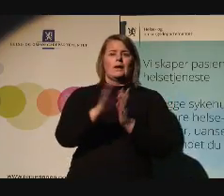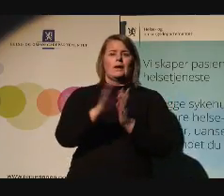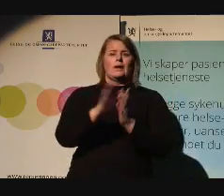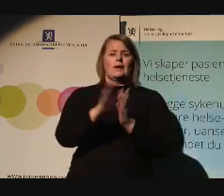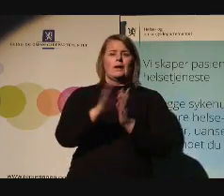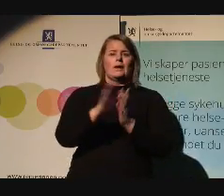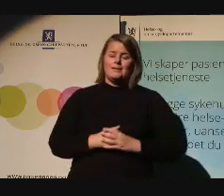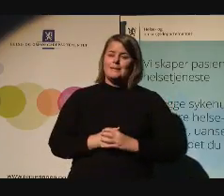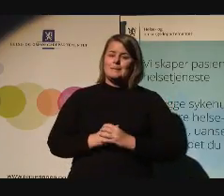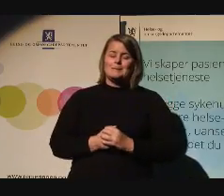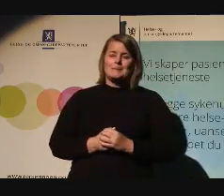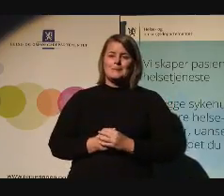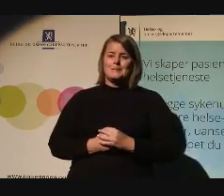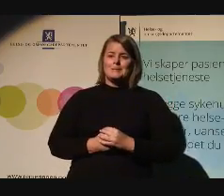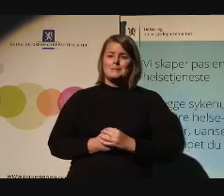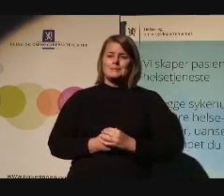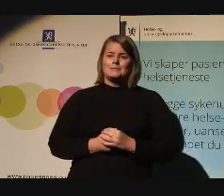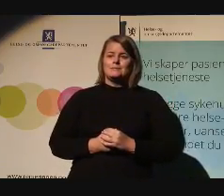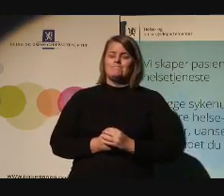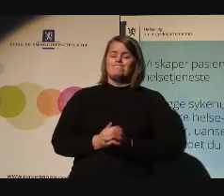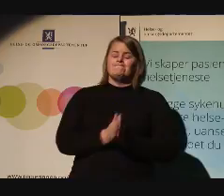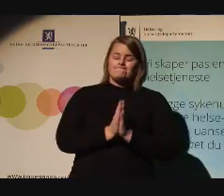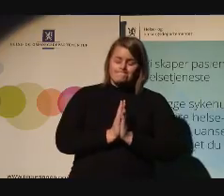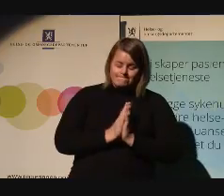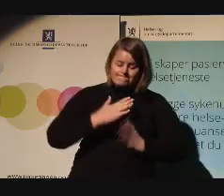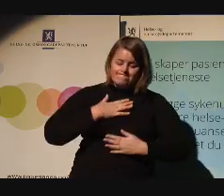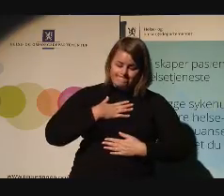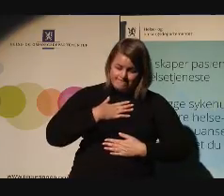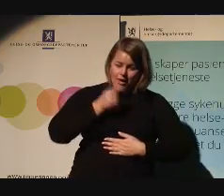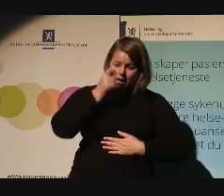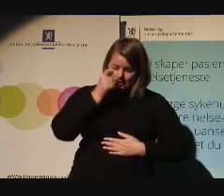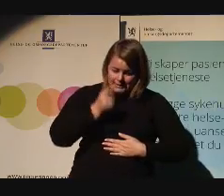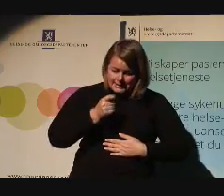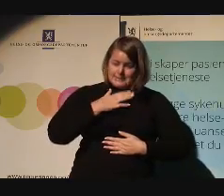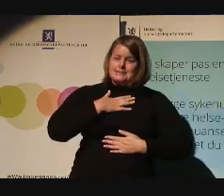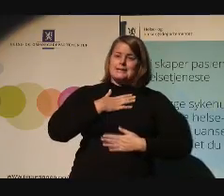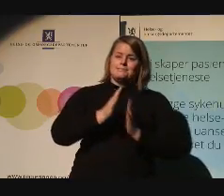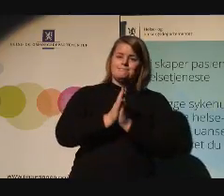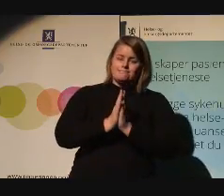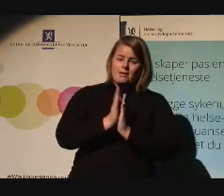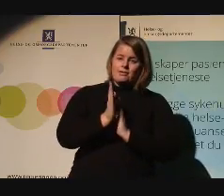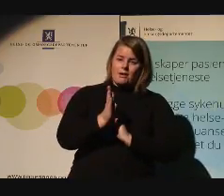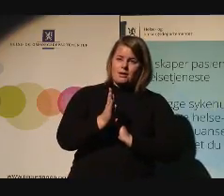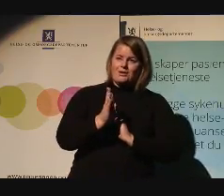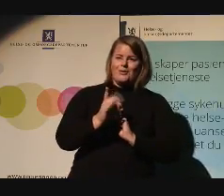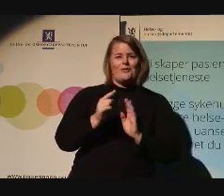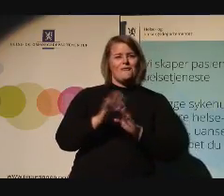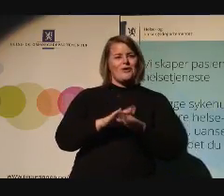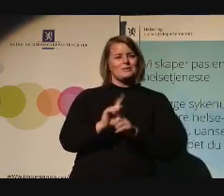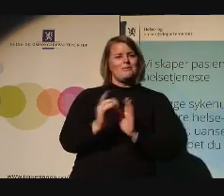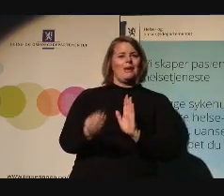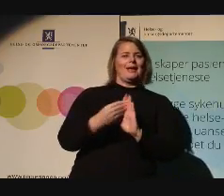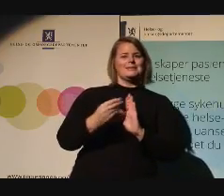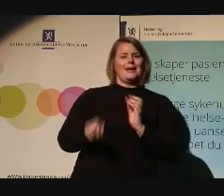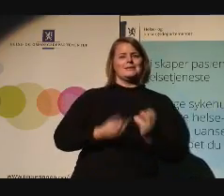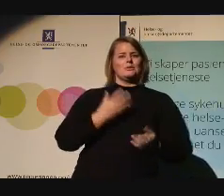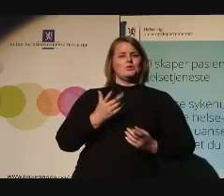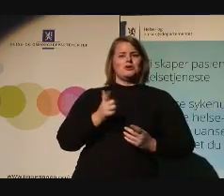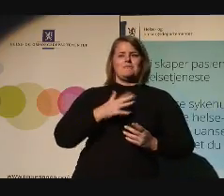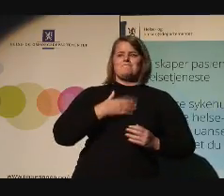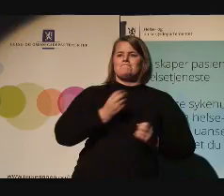dag. Vi setter stor pris på denne anerkjennelsen, og det gir en ekstra inspirasjon til ytterligere å